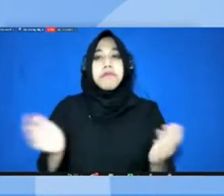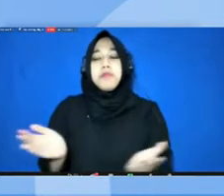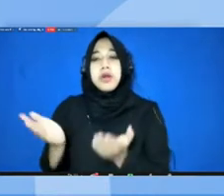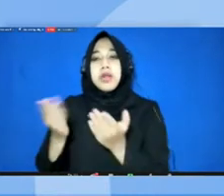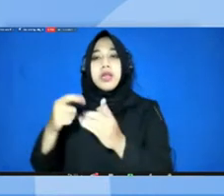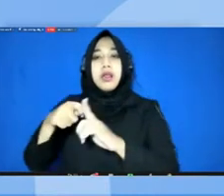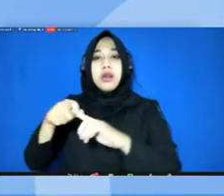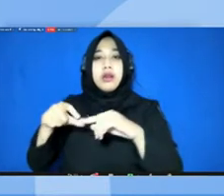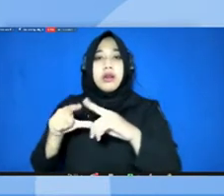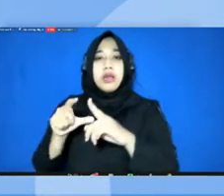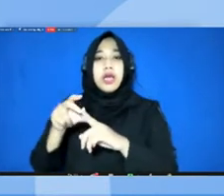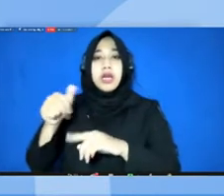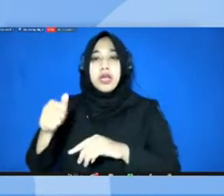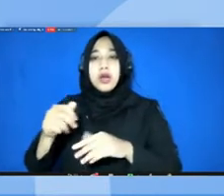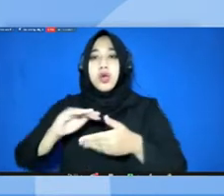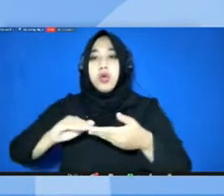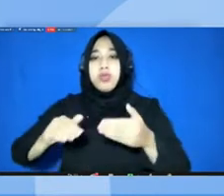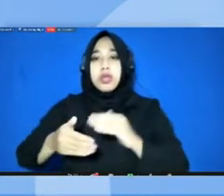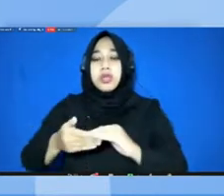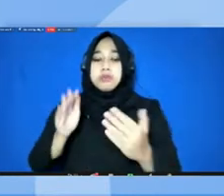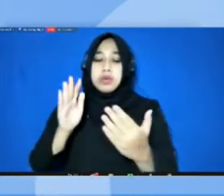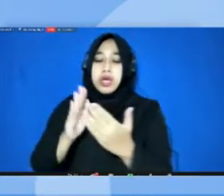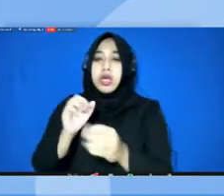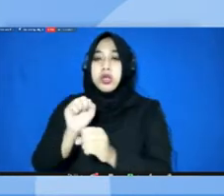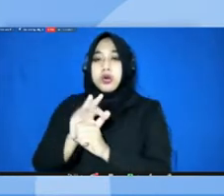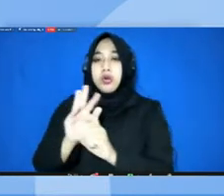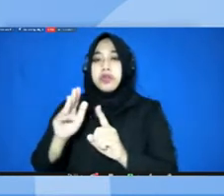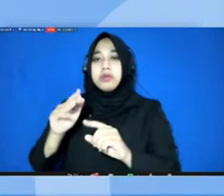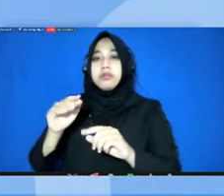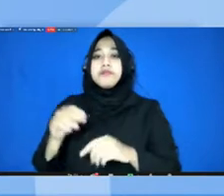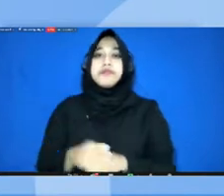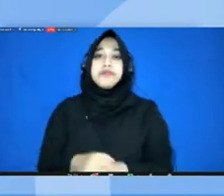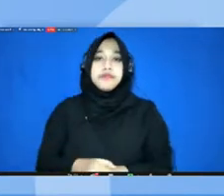dan komunitas untuk penanganan COVID di level komunitas.